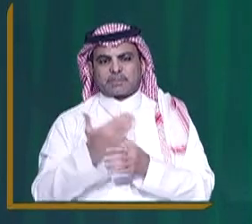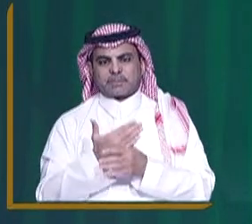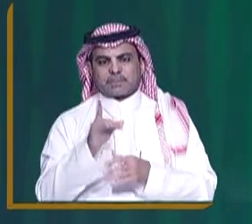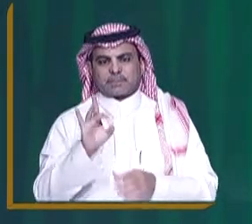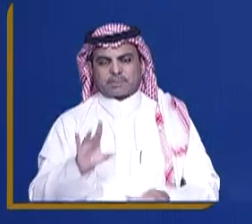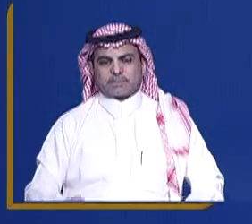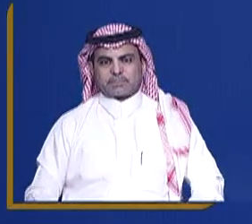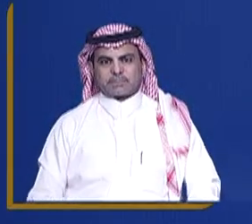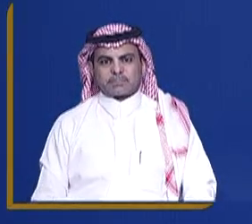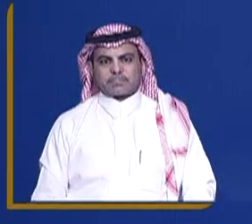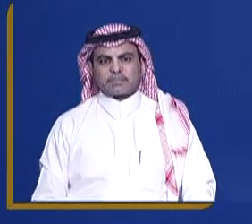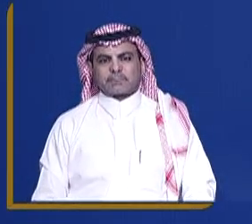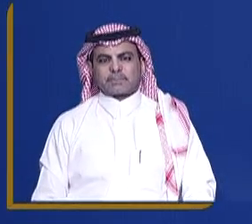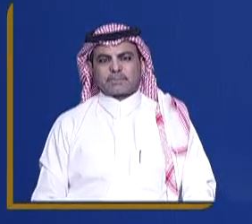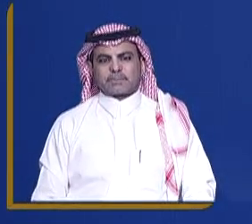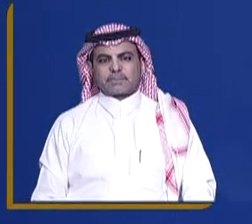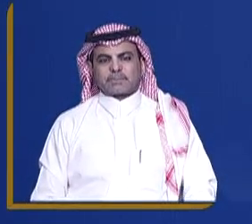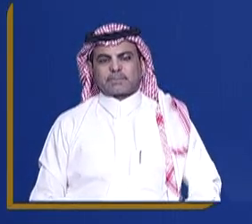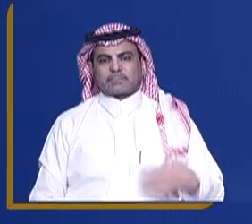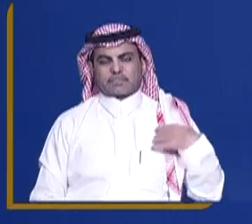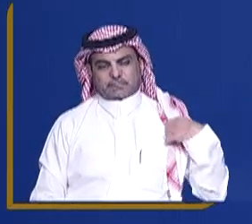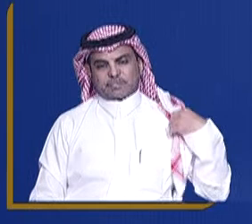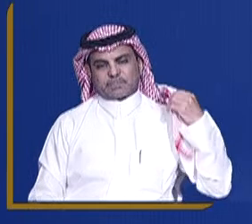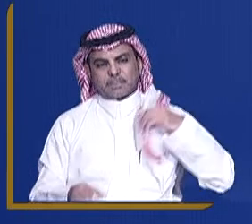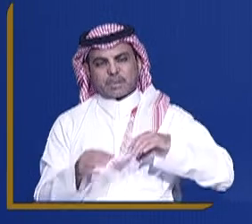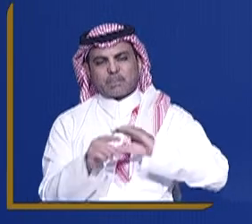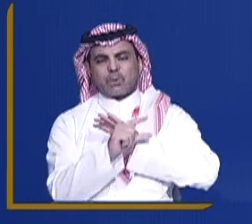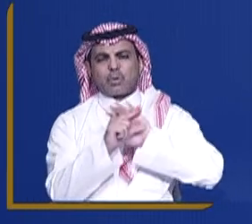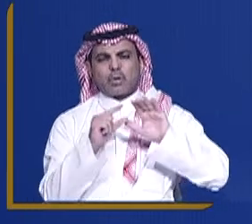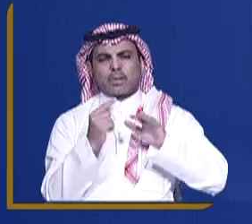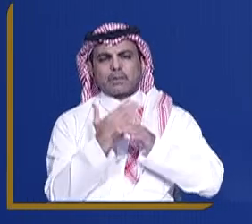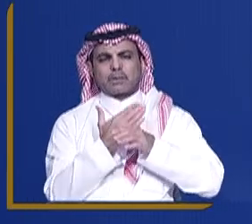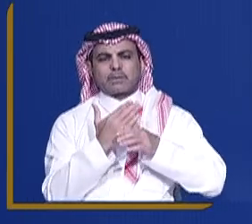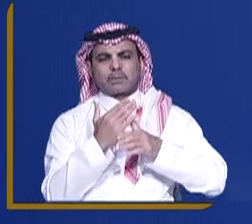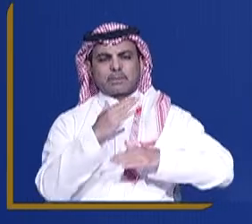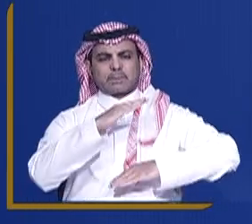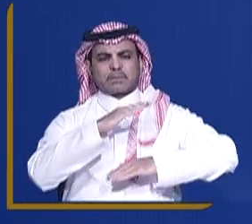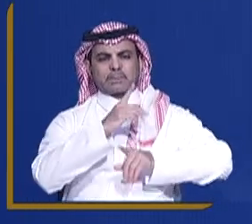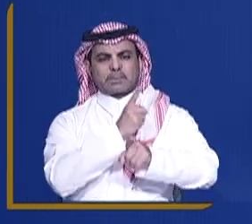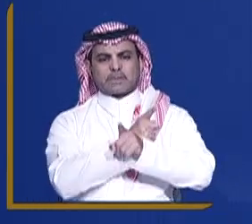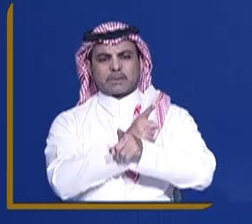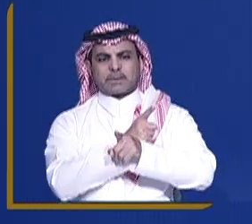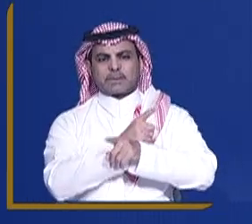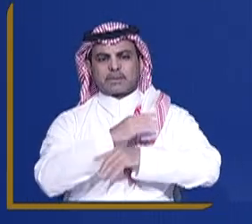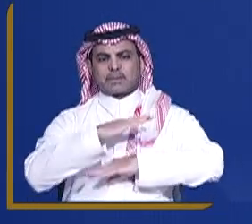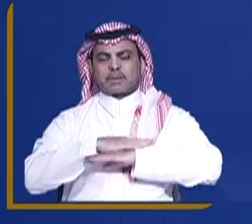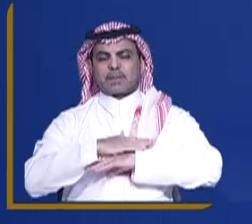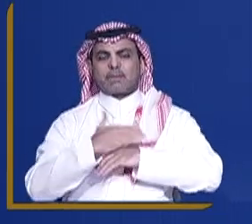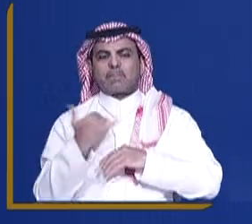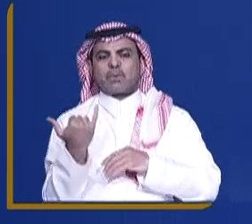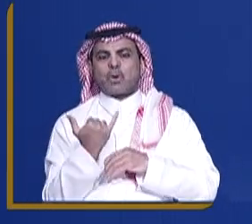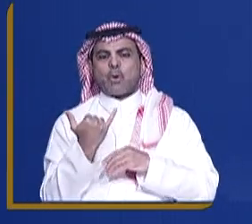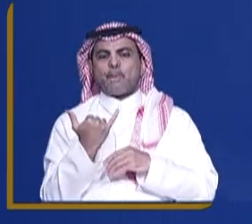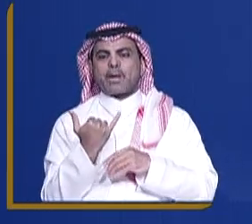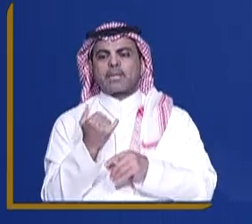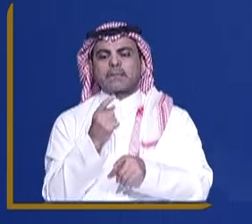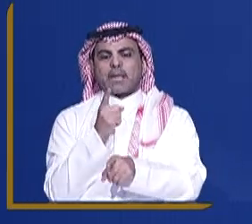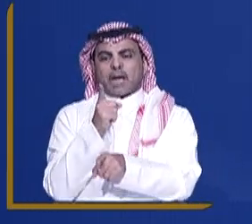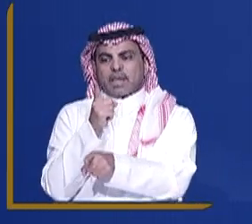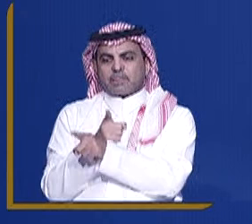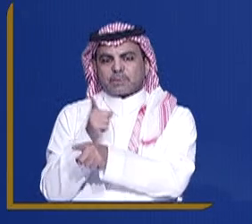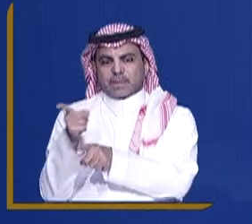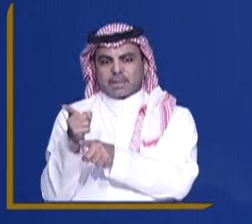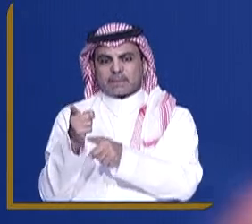الله. أولا بالنسبة لل يعني المفاضلة للتربويين، أهم حاجة هو احتياج العملية التعليمية